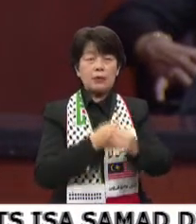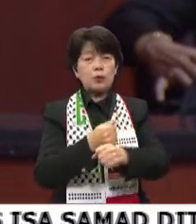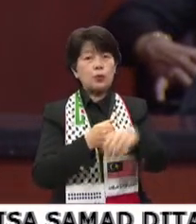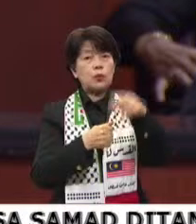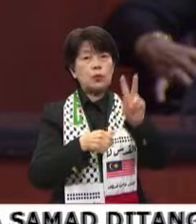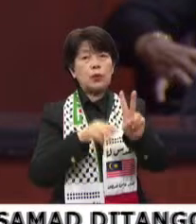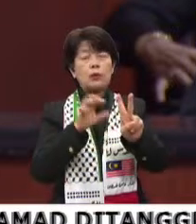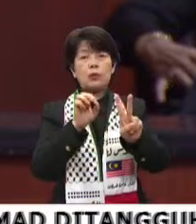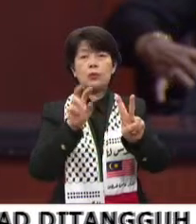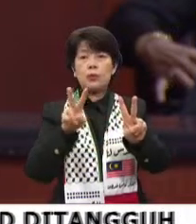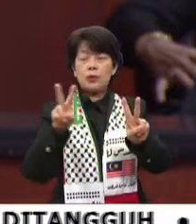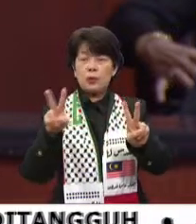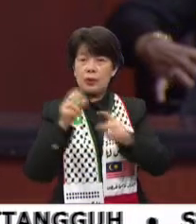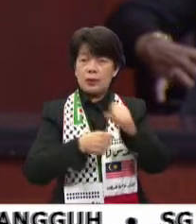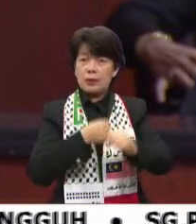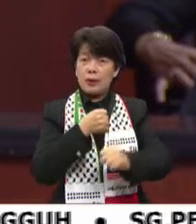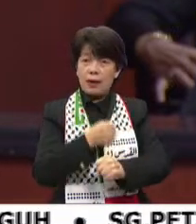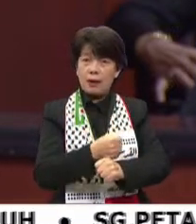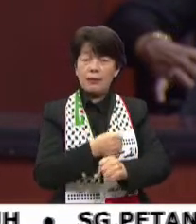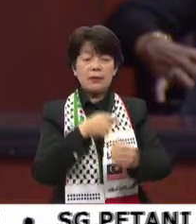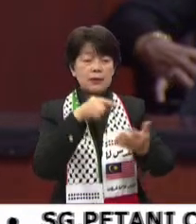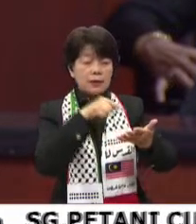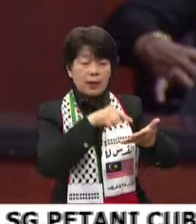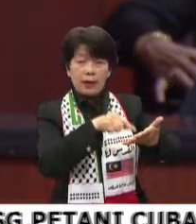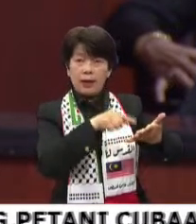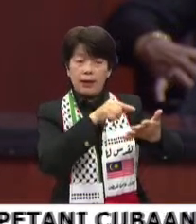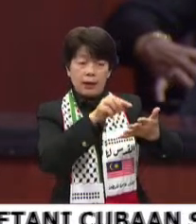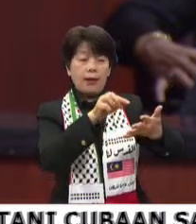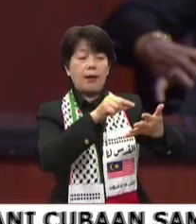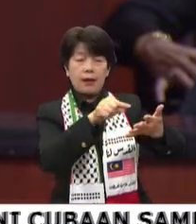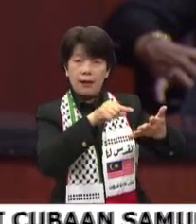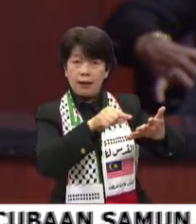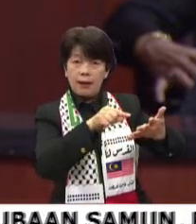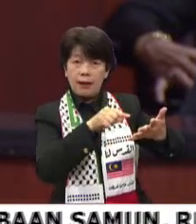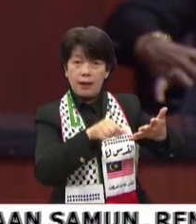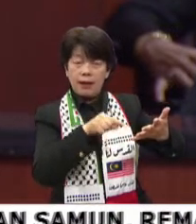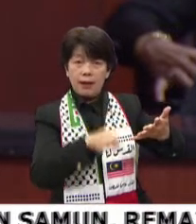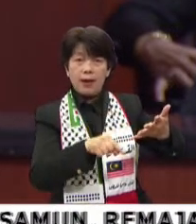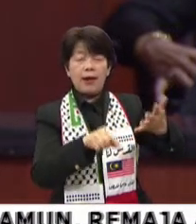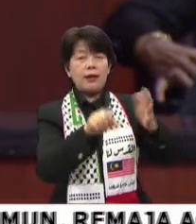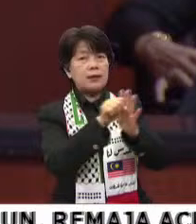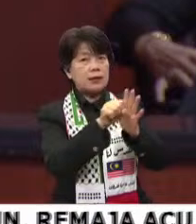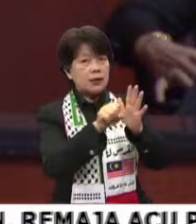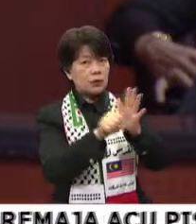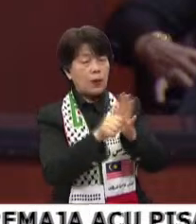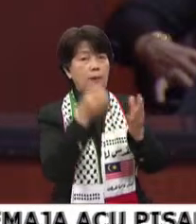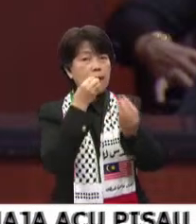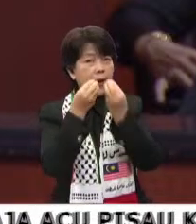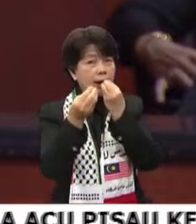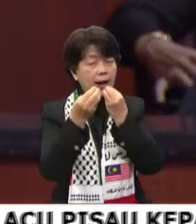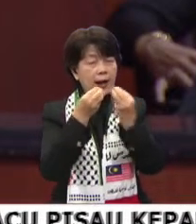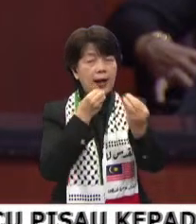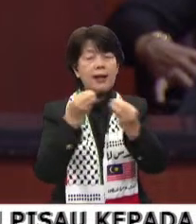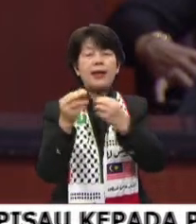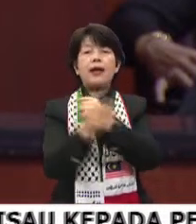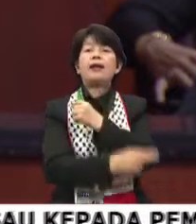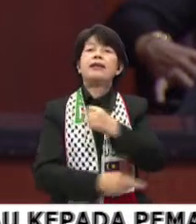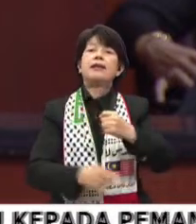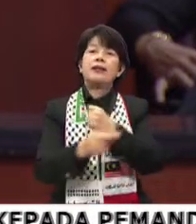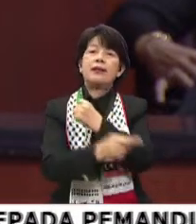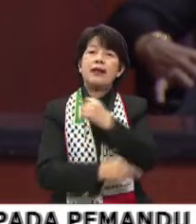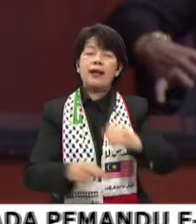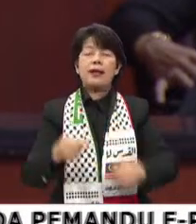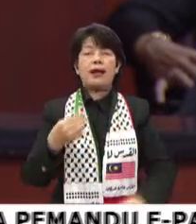2022 berdasarkan angka yang dinyatakan ini prestasi sektor agrom makanan negara menunjukkan